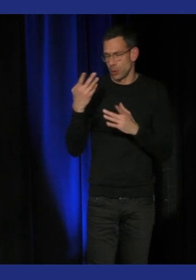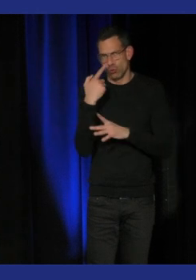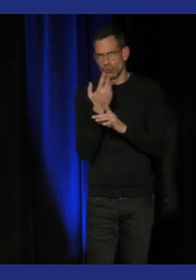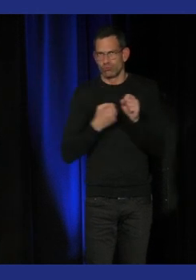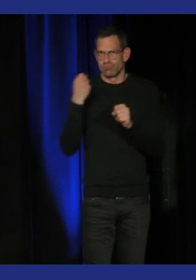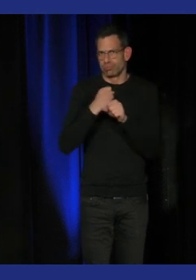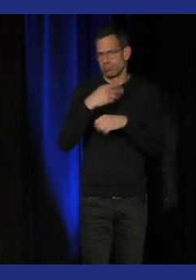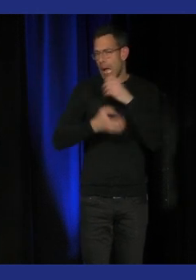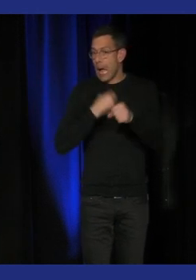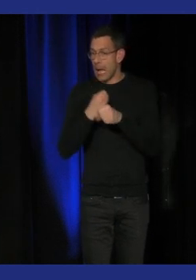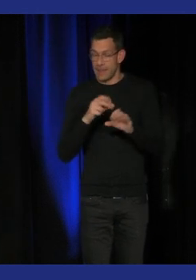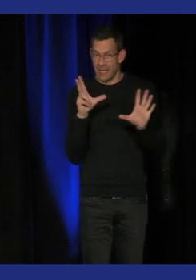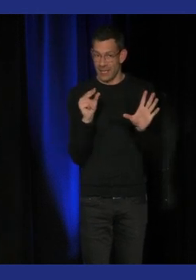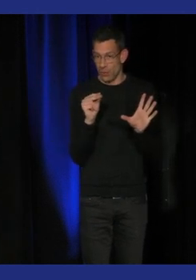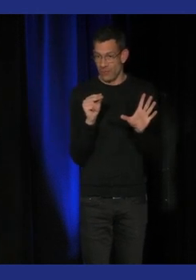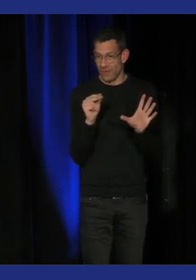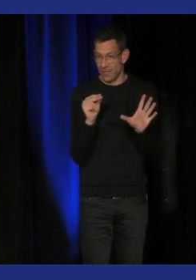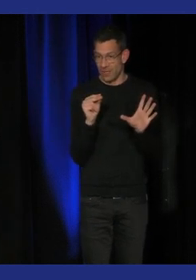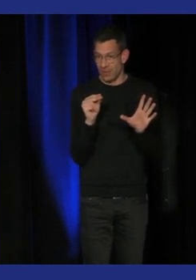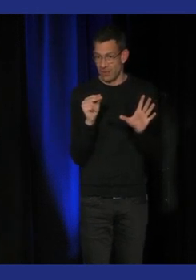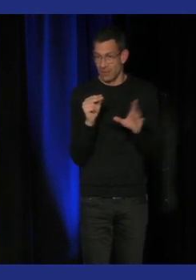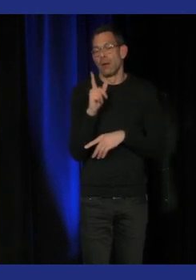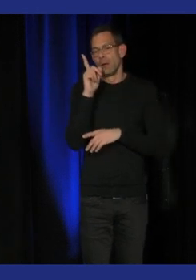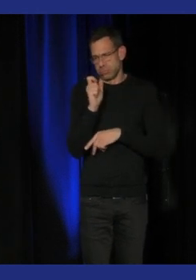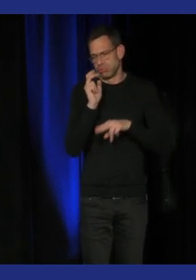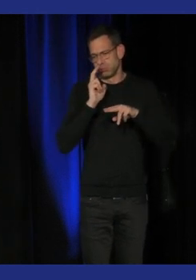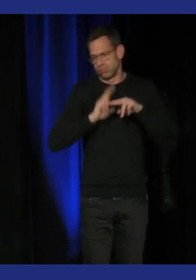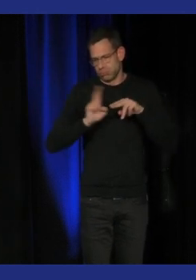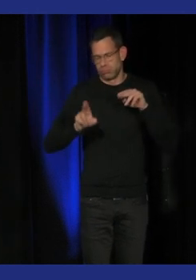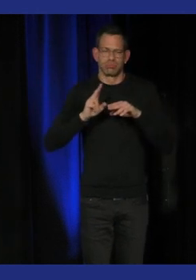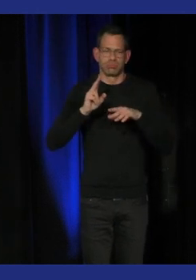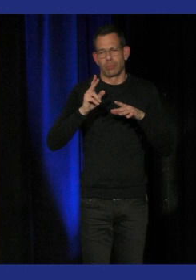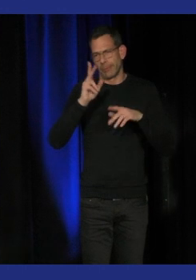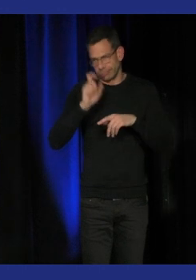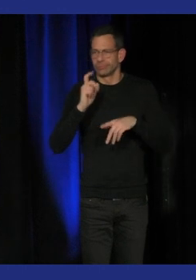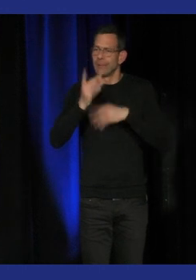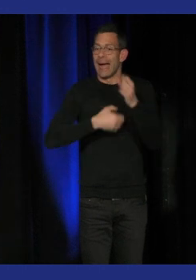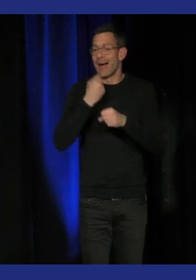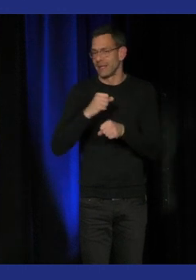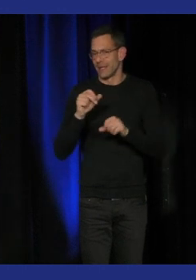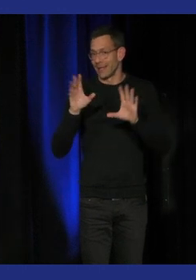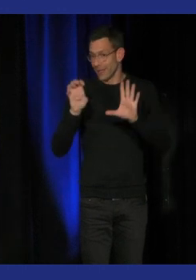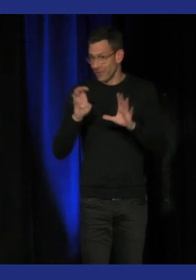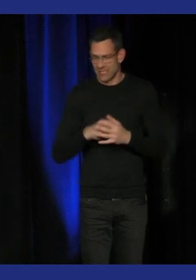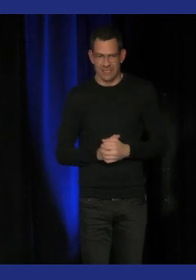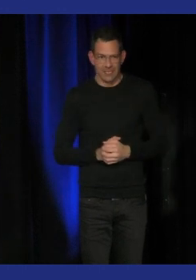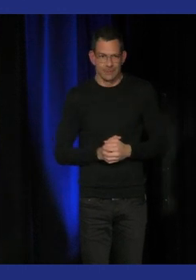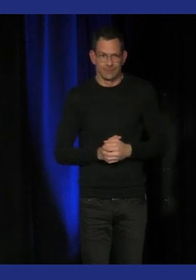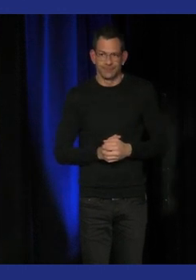les années 80, mise en œuvre dans les années 90. Donc, on n'est plus